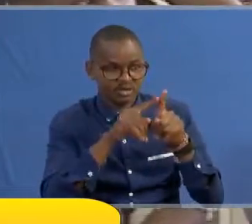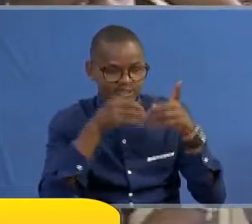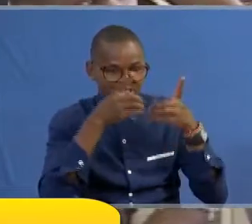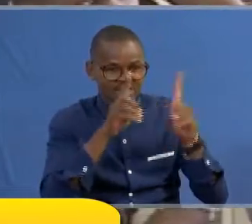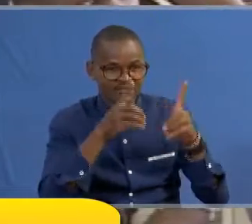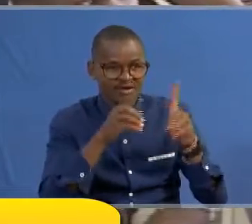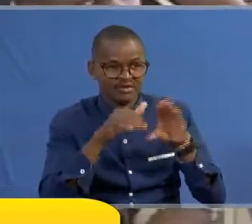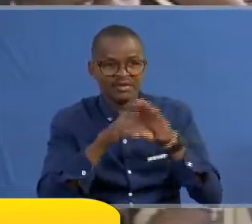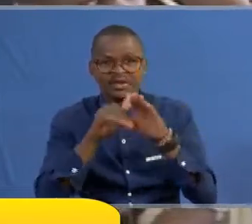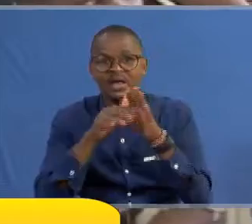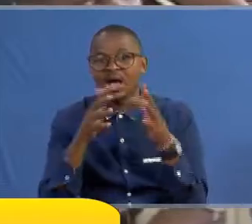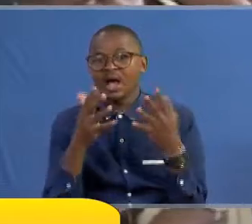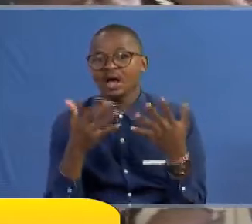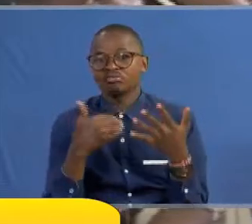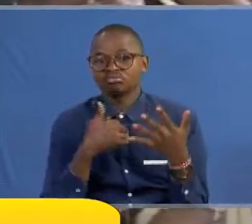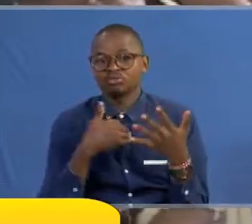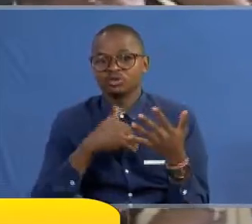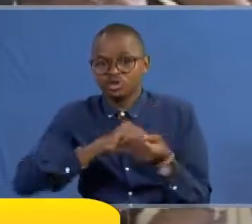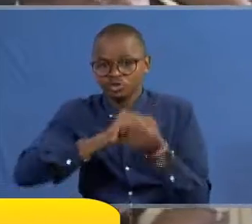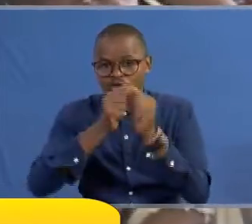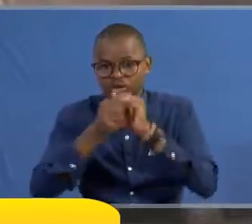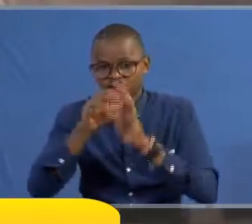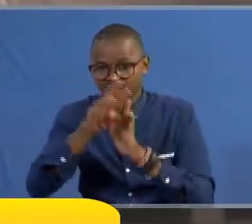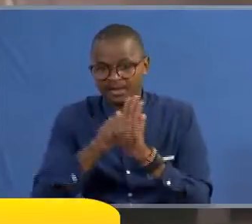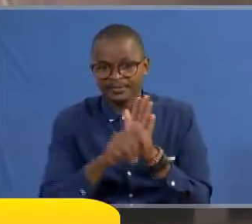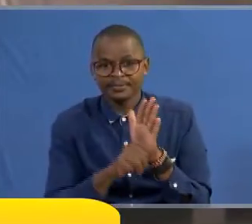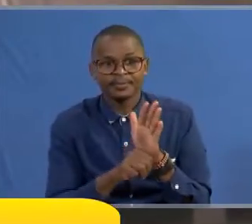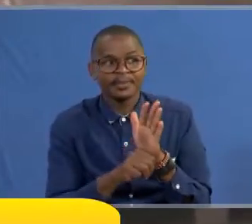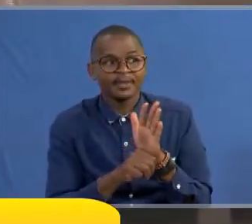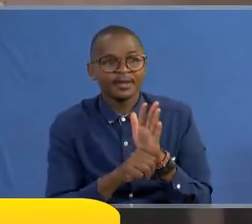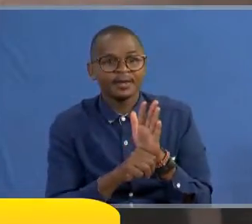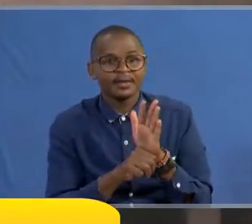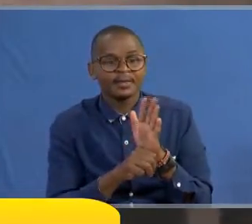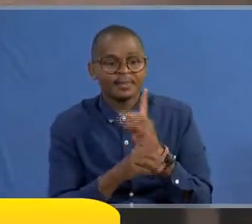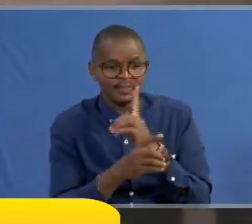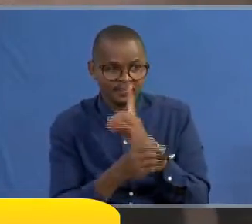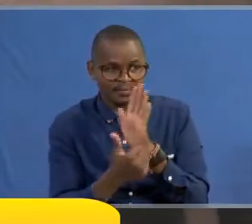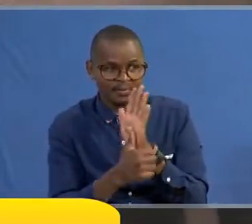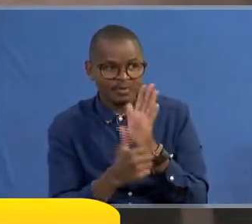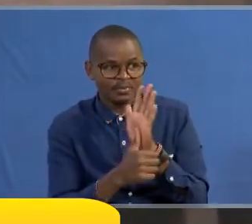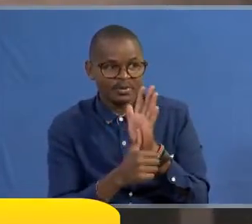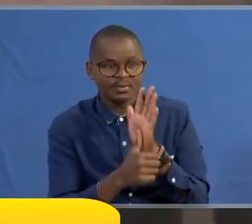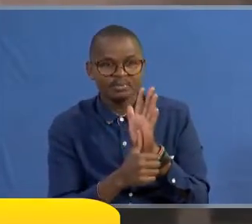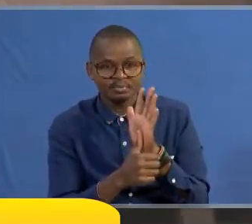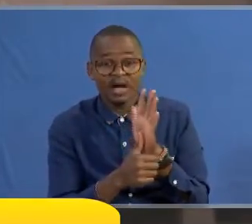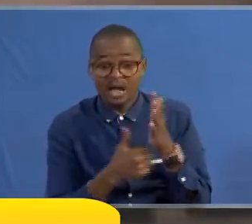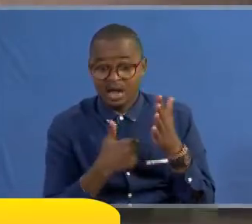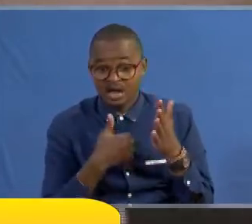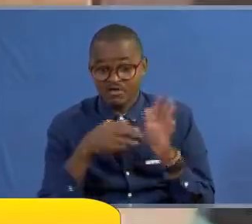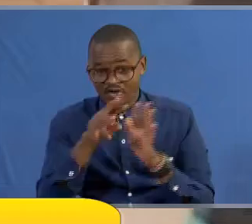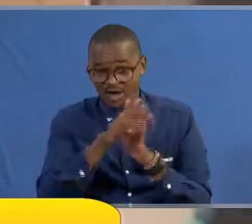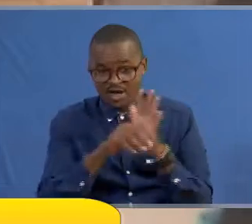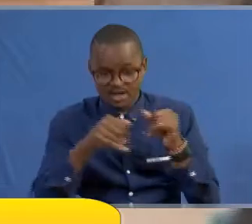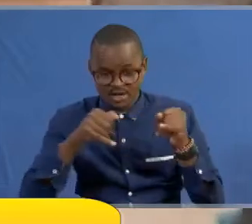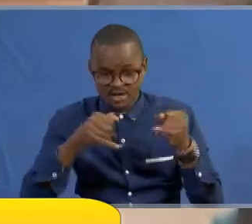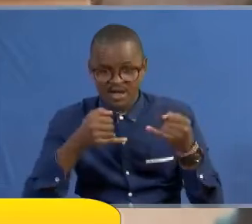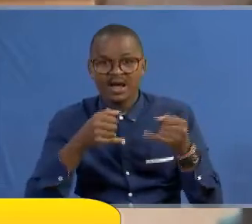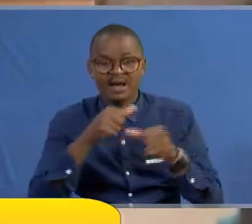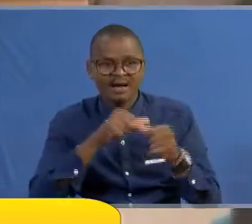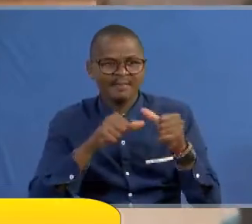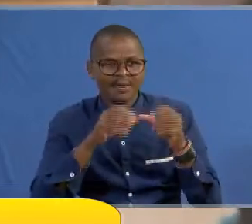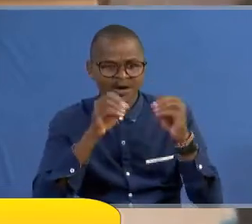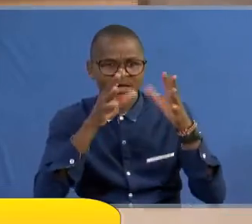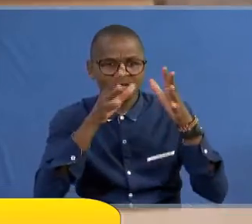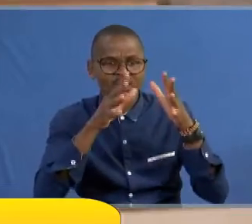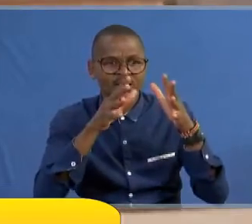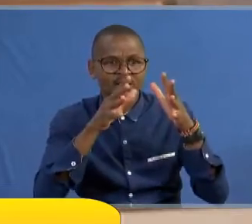yao kuhusiana na jinsi ya kurekebisha. Licha ya changamoto ambazo zimekuwa zikikumba mtaala huu mpya, takriban